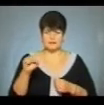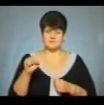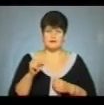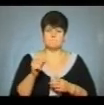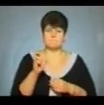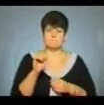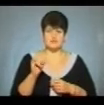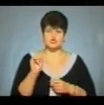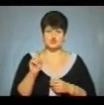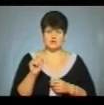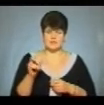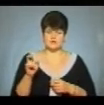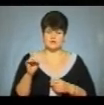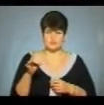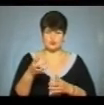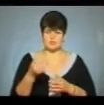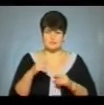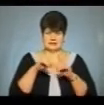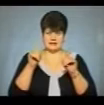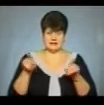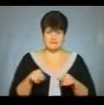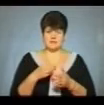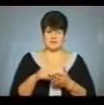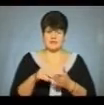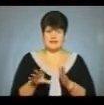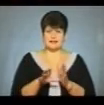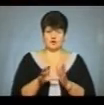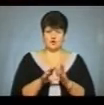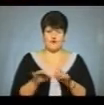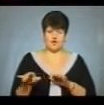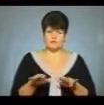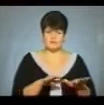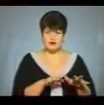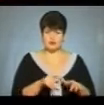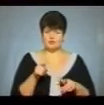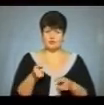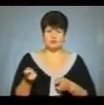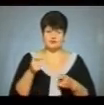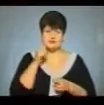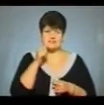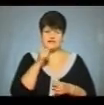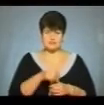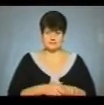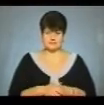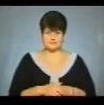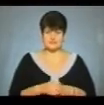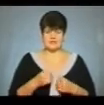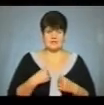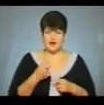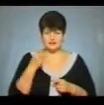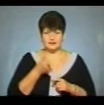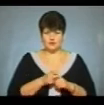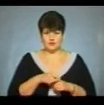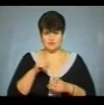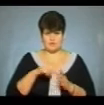Золотого Борщівського району. Він отримав сертифікат на придбання електронного фортепіано. Інструмент йому привезуть завтра. Я не дуже сподівався,